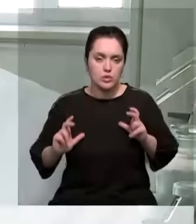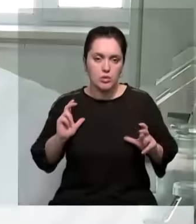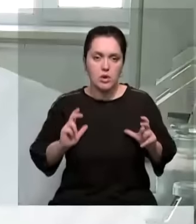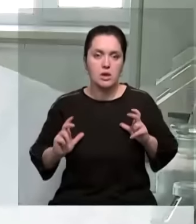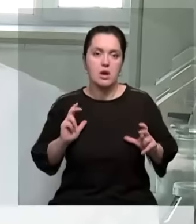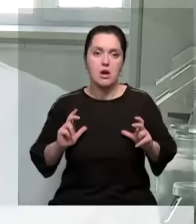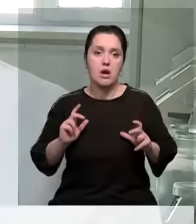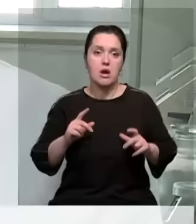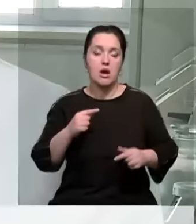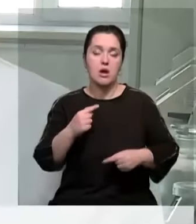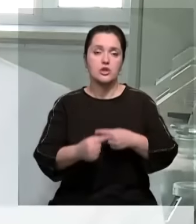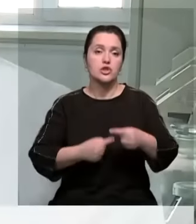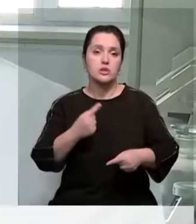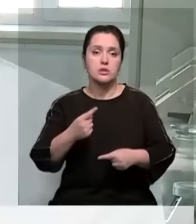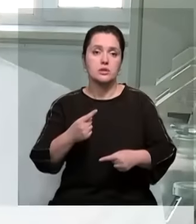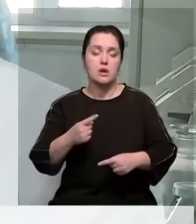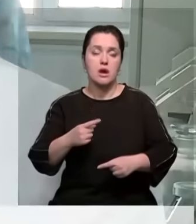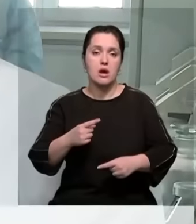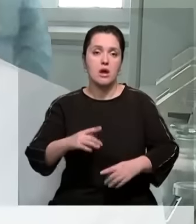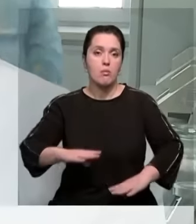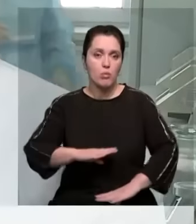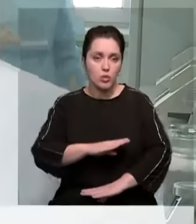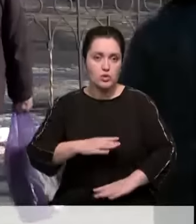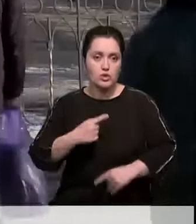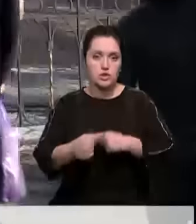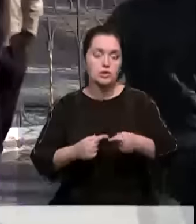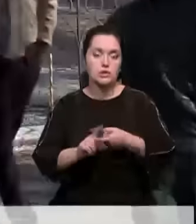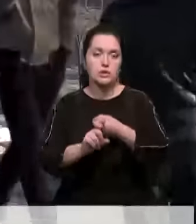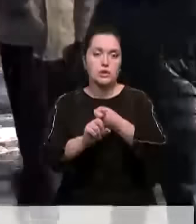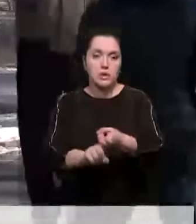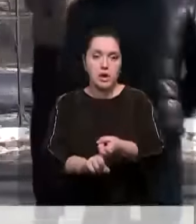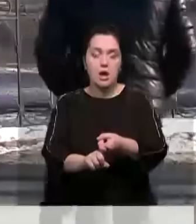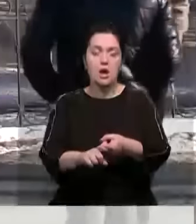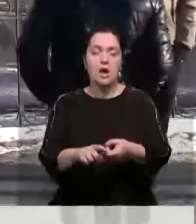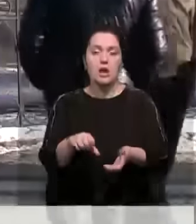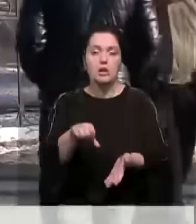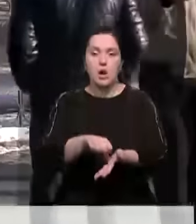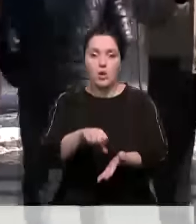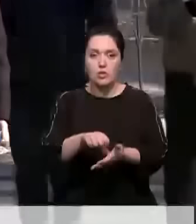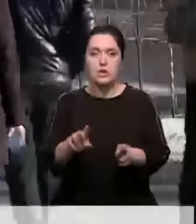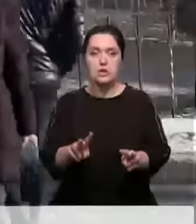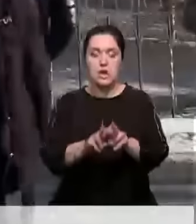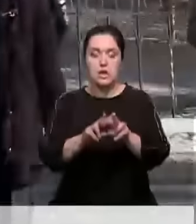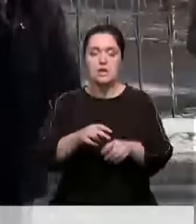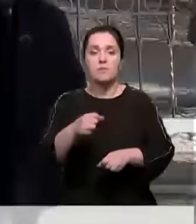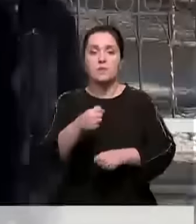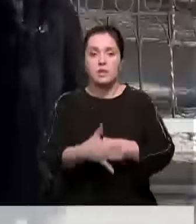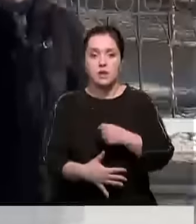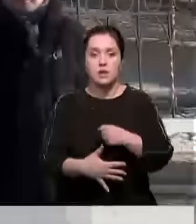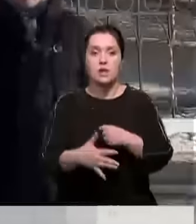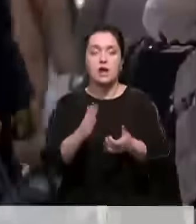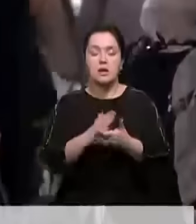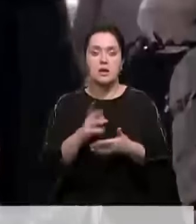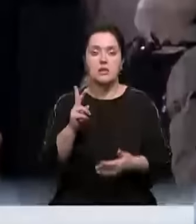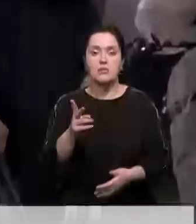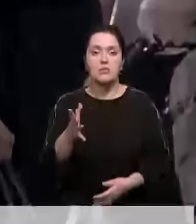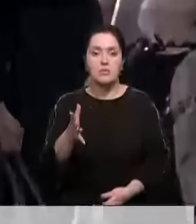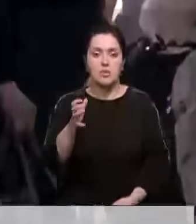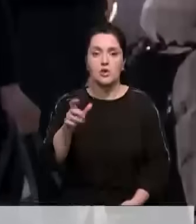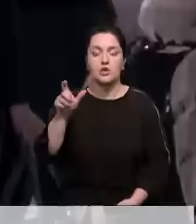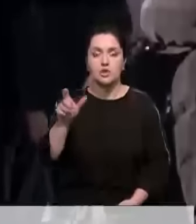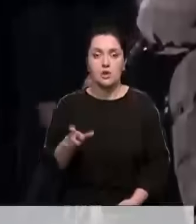путь передачи по городу Астана все-таки превалирует половой путь передачи. На учете в столичном центре по профилактике ВИЧ состоит свыше 2500